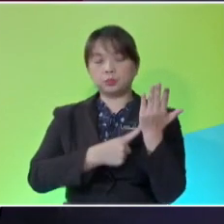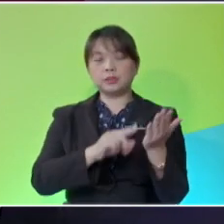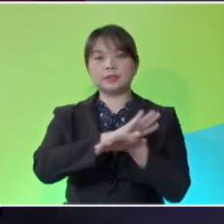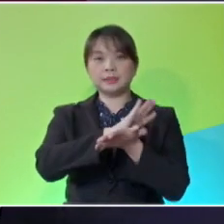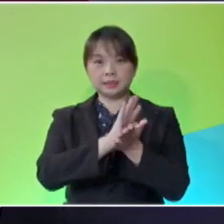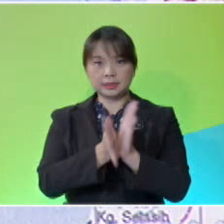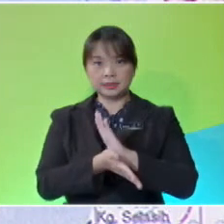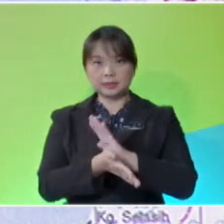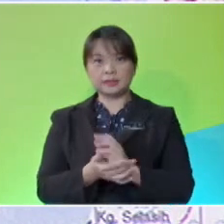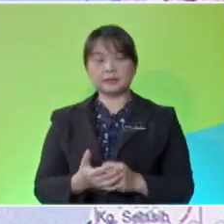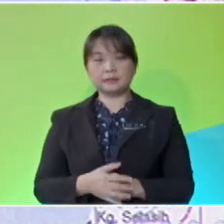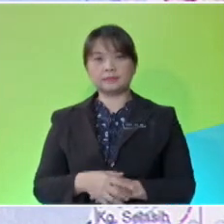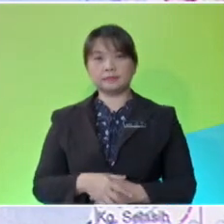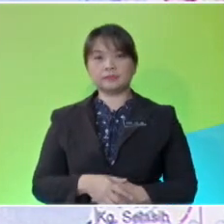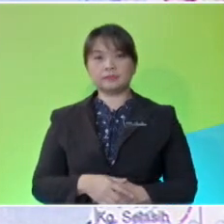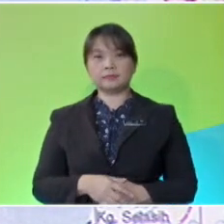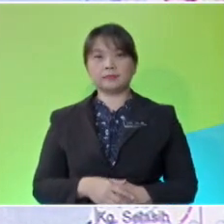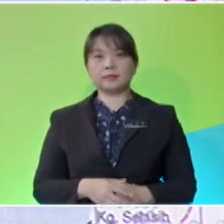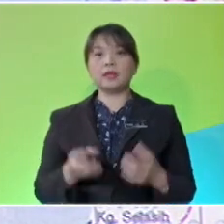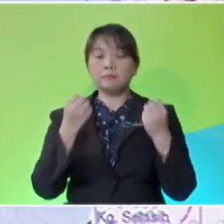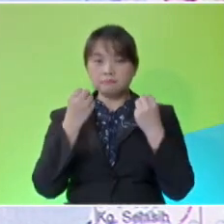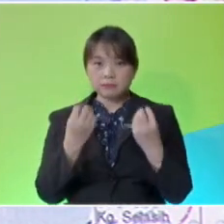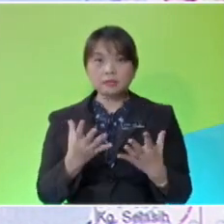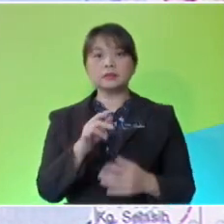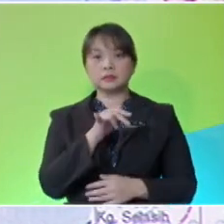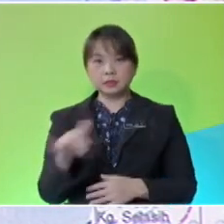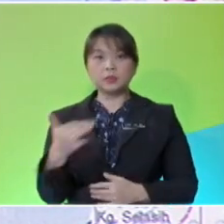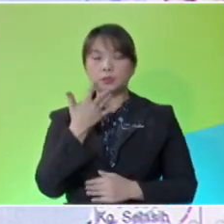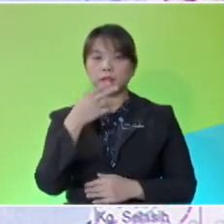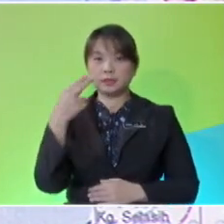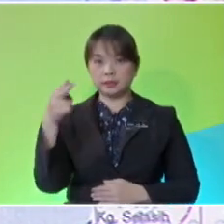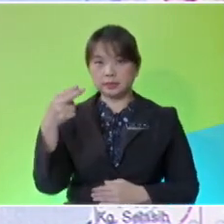jadi nah ini semua warna hijau